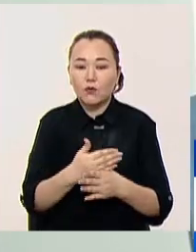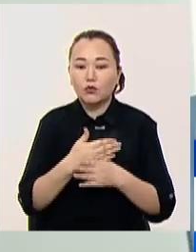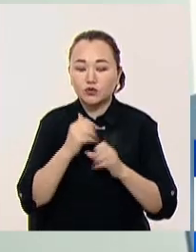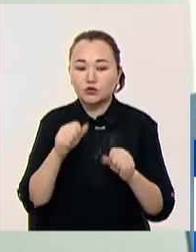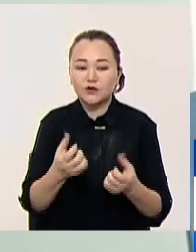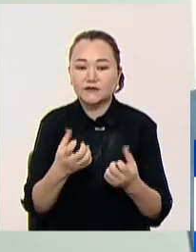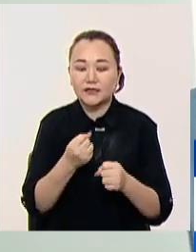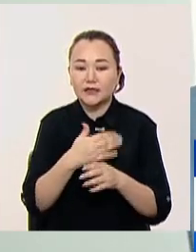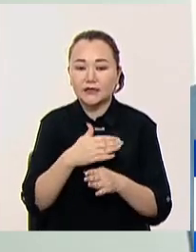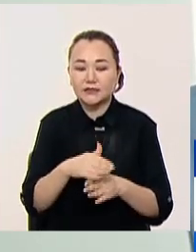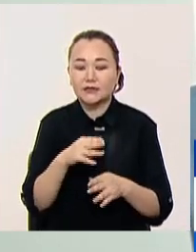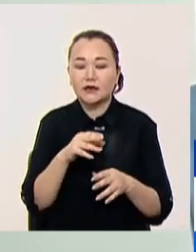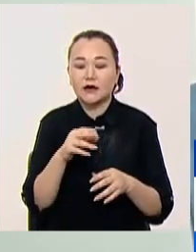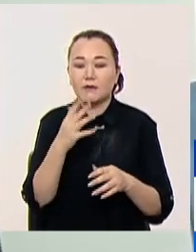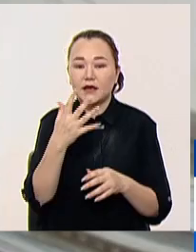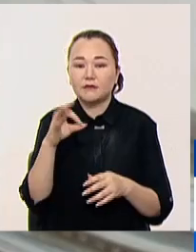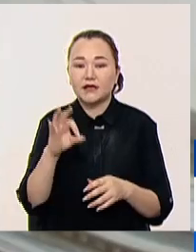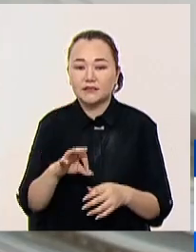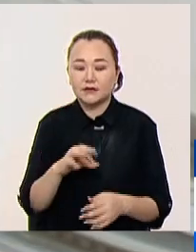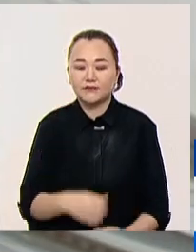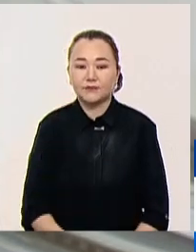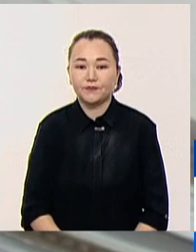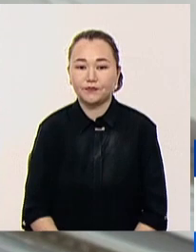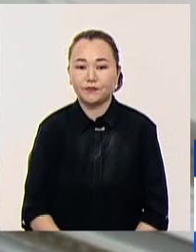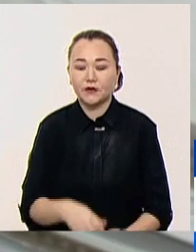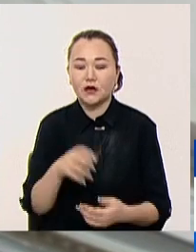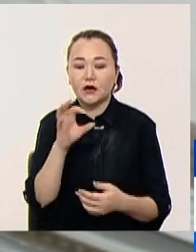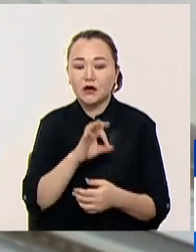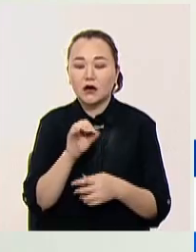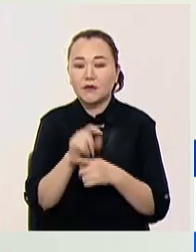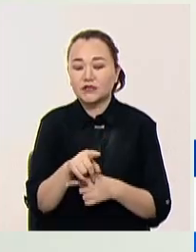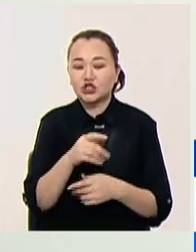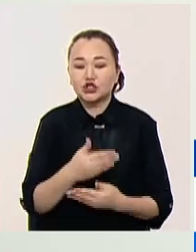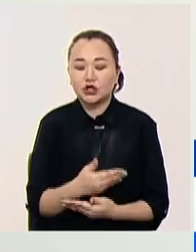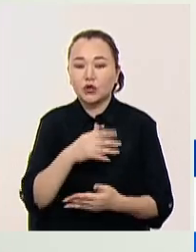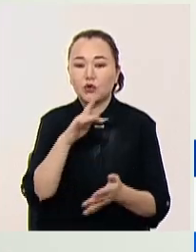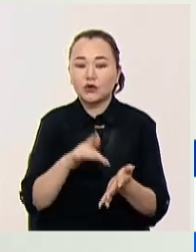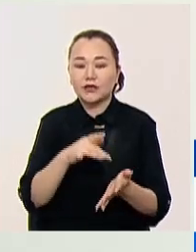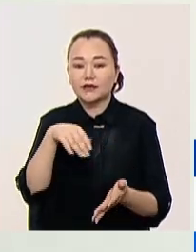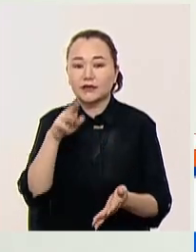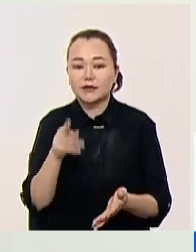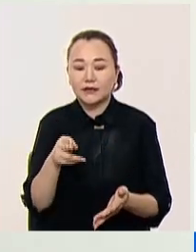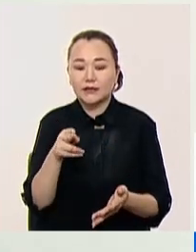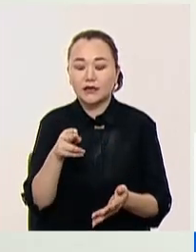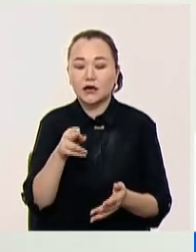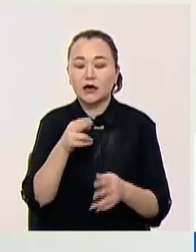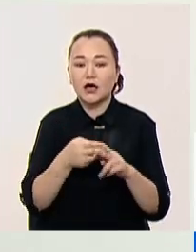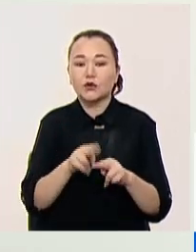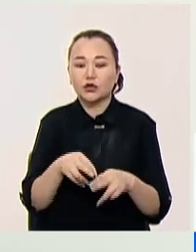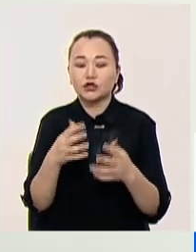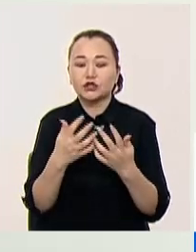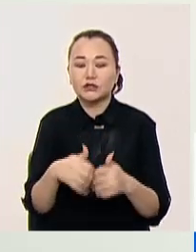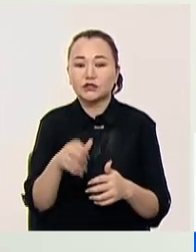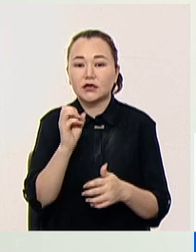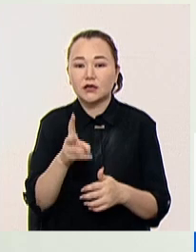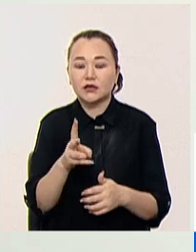можно взять кредит по ставке 5%. Основные критерии обозначу – это жители города Талдыкурган, которые числятся